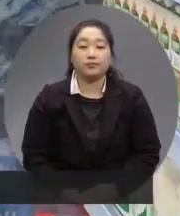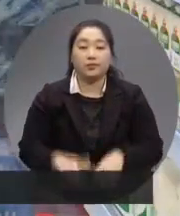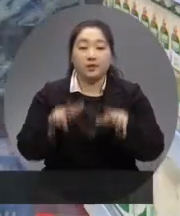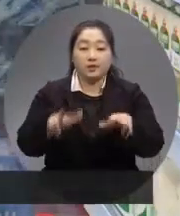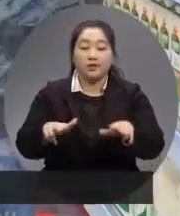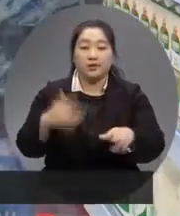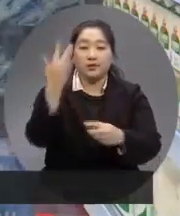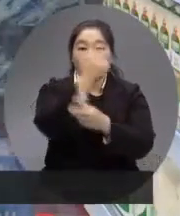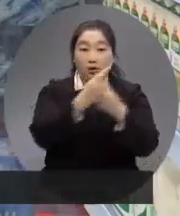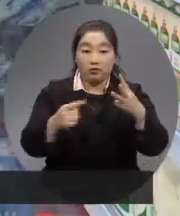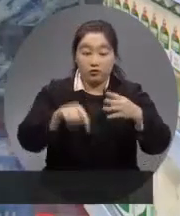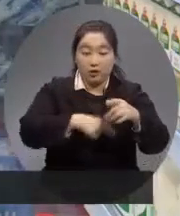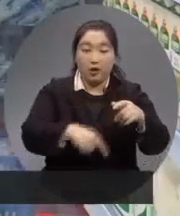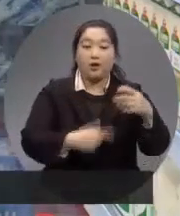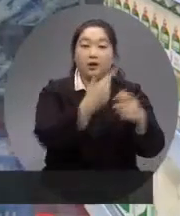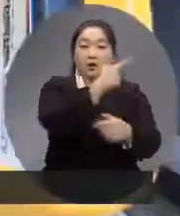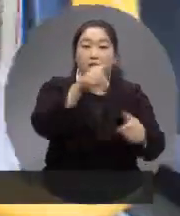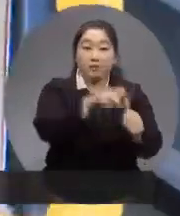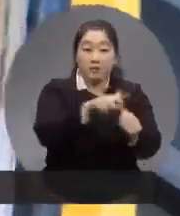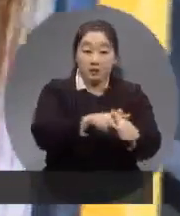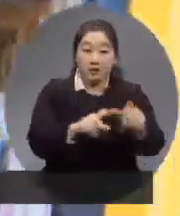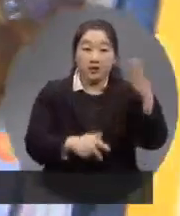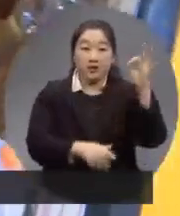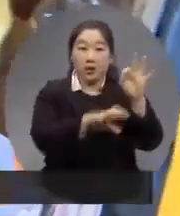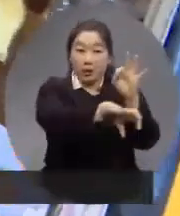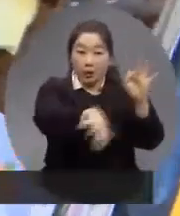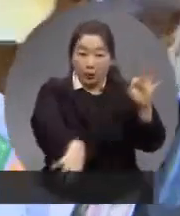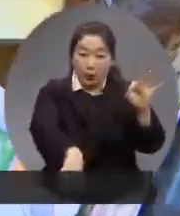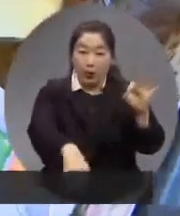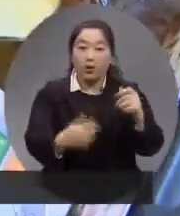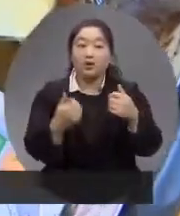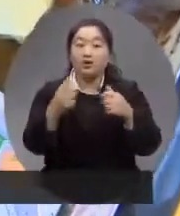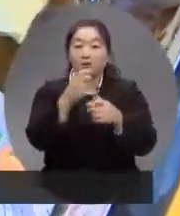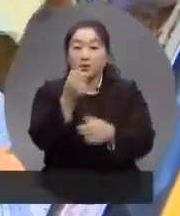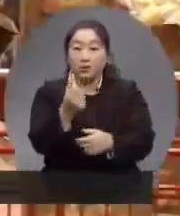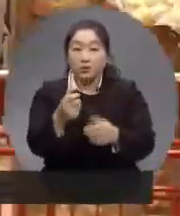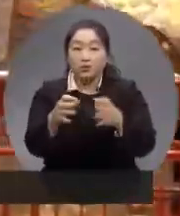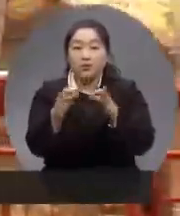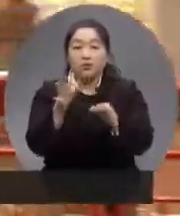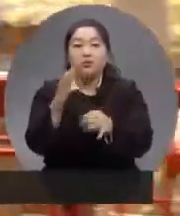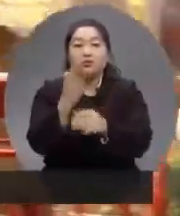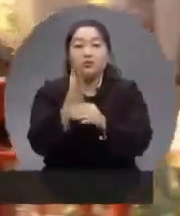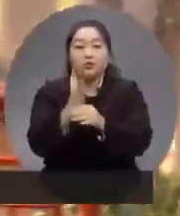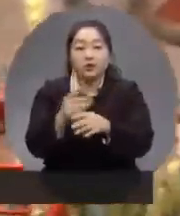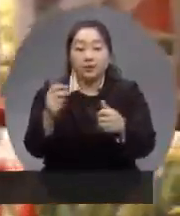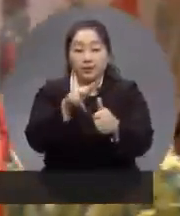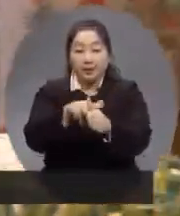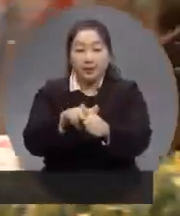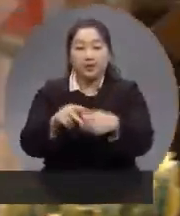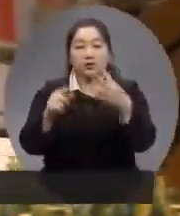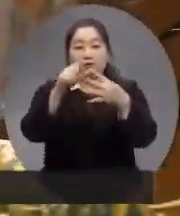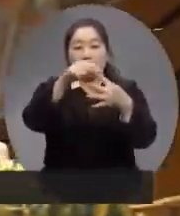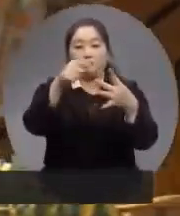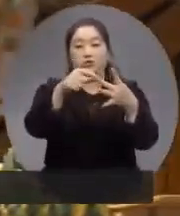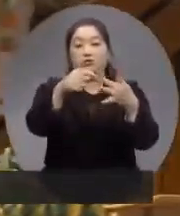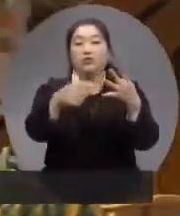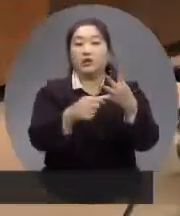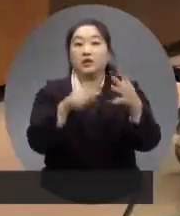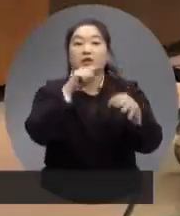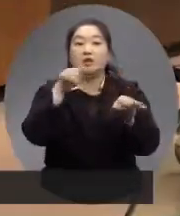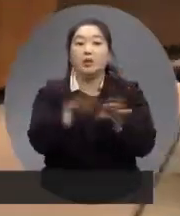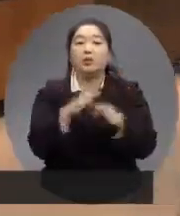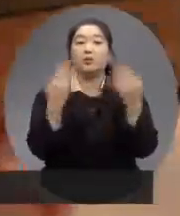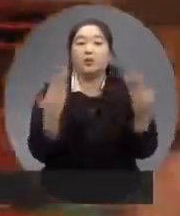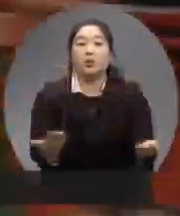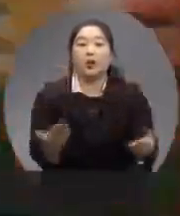현재 청주 소재 대형마트 10곳과 준 대규모 점포 36곳은 둘째 주, 넷째 주 일요일에 쉬고 있습니다.